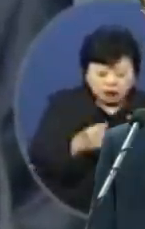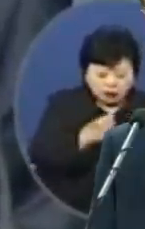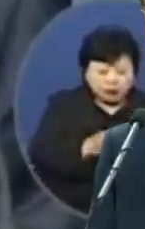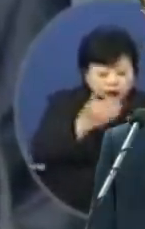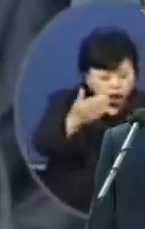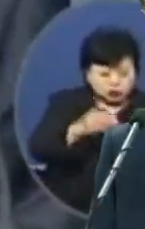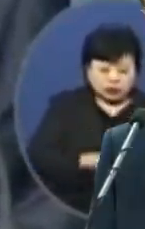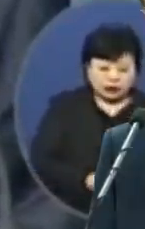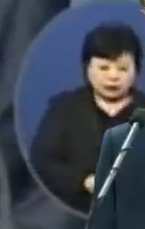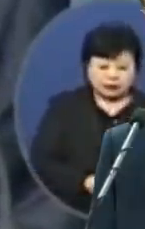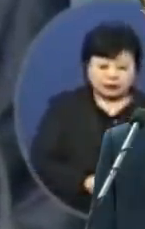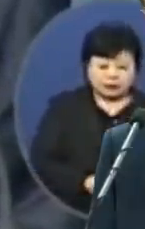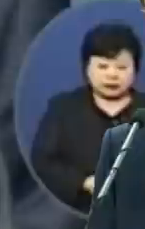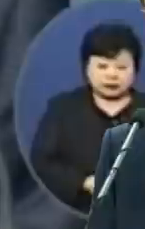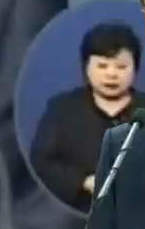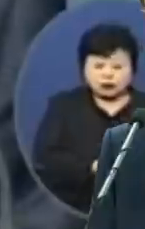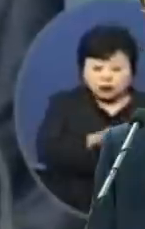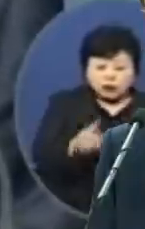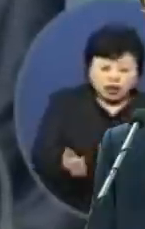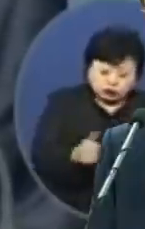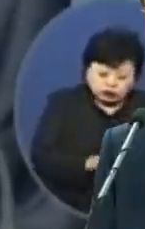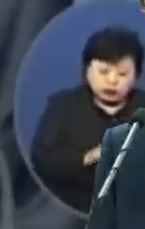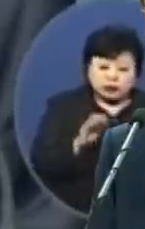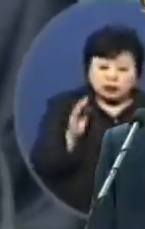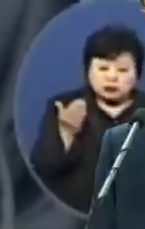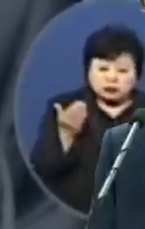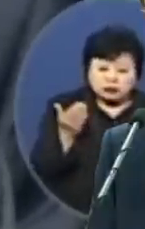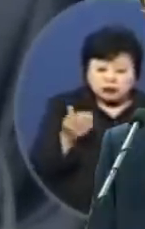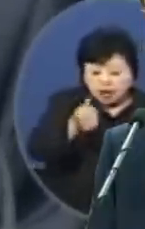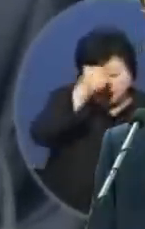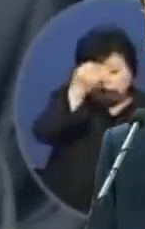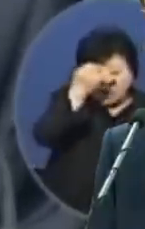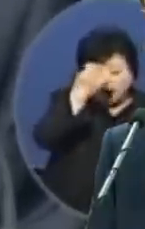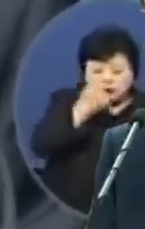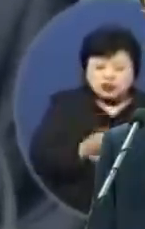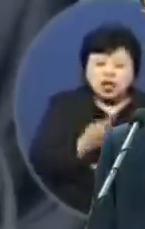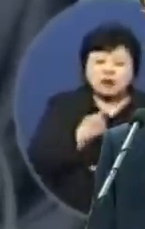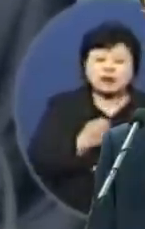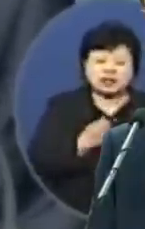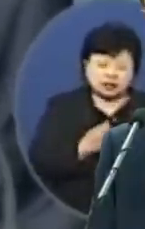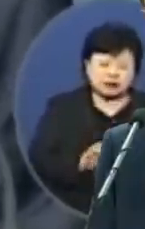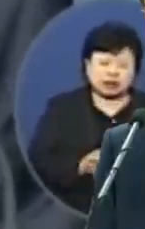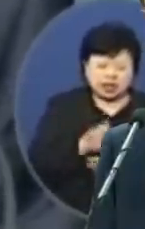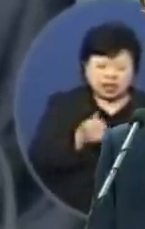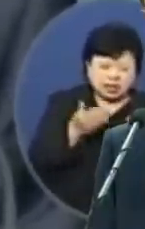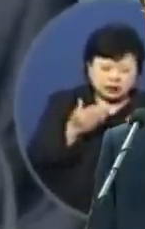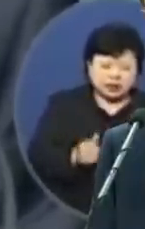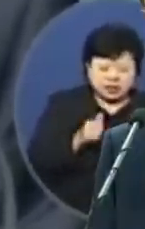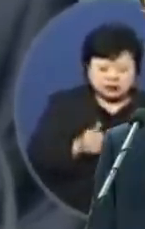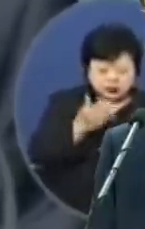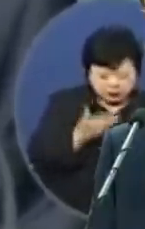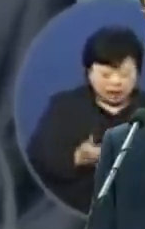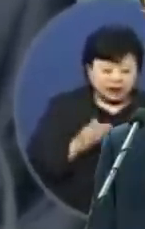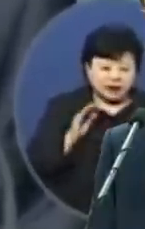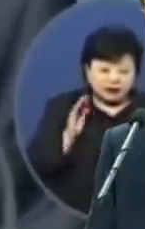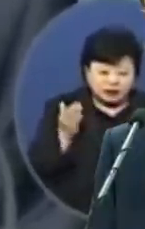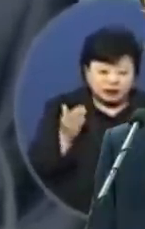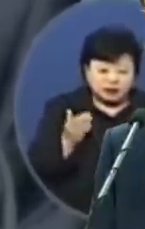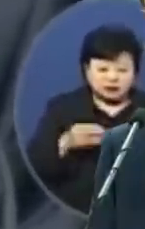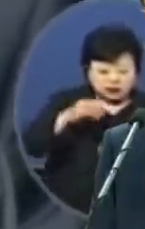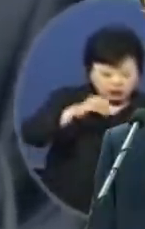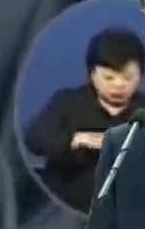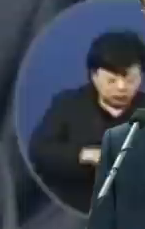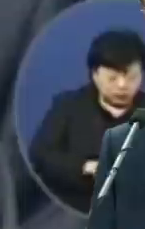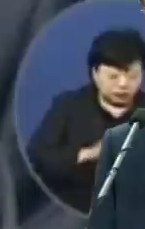만들어진 것입니다. 그런데 우리는 죽지 않아요. 아담과 하와가 범죄함으로 하나님께 심판을 받은 것이 유전으로